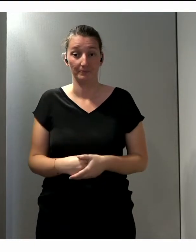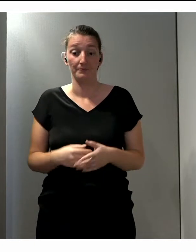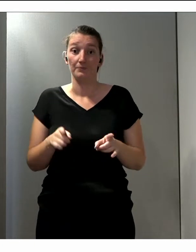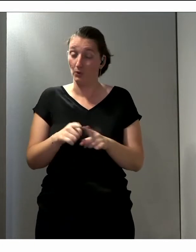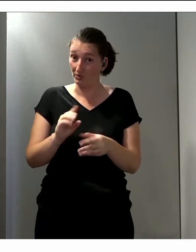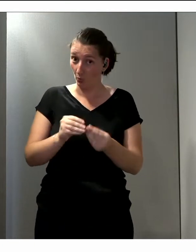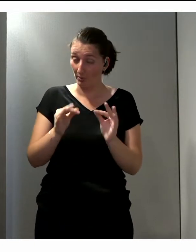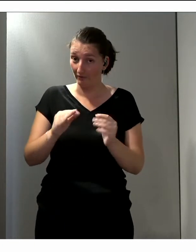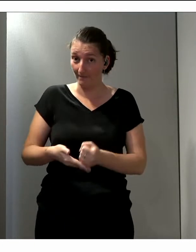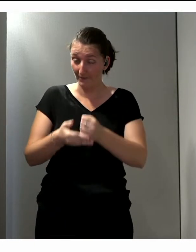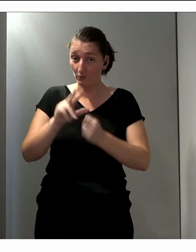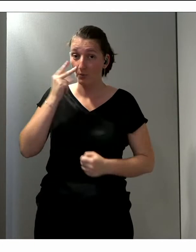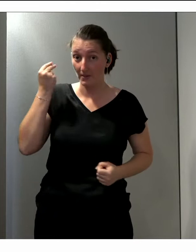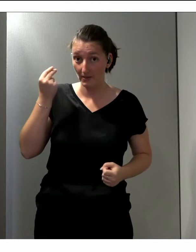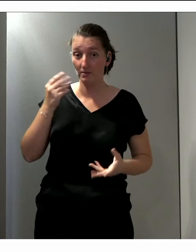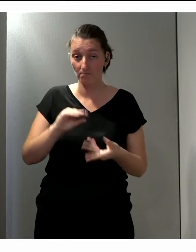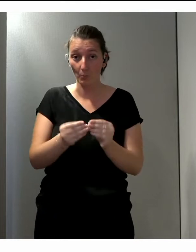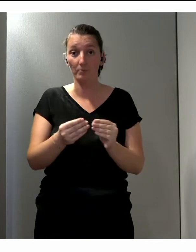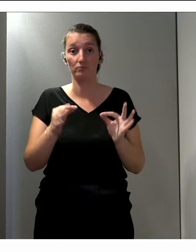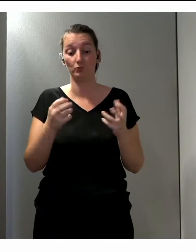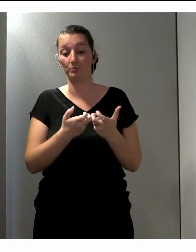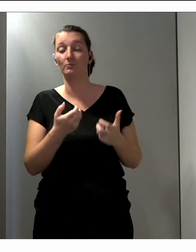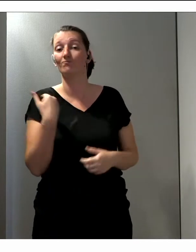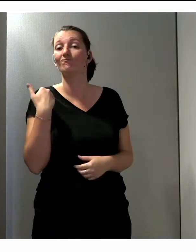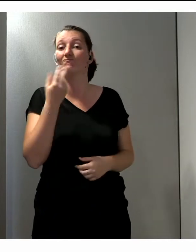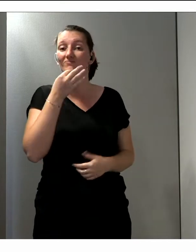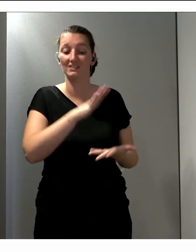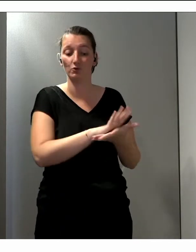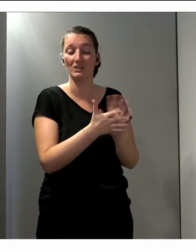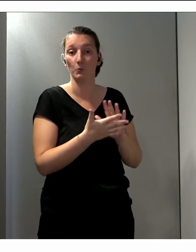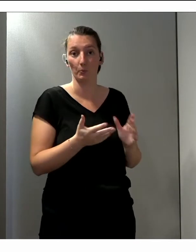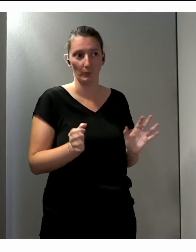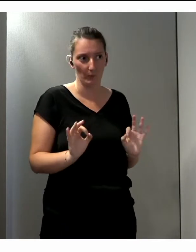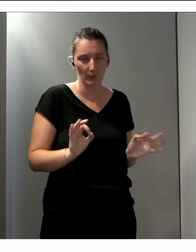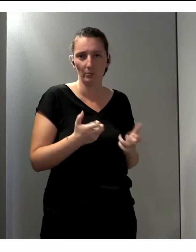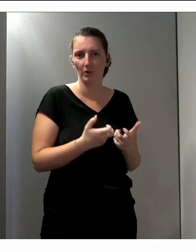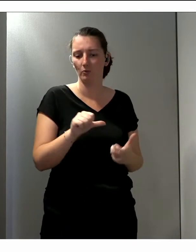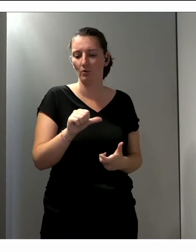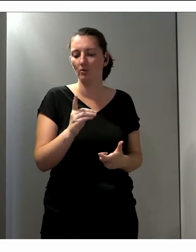humaine. Lorsque par défaut d'ADMR ou d'association pour le faire,